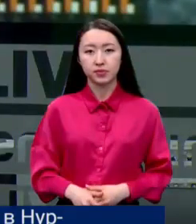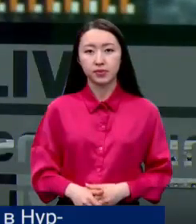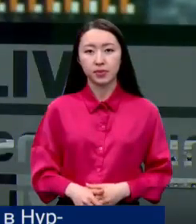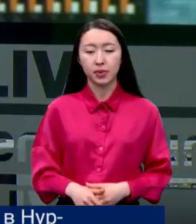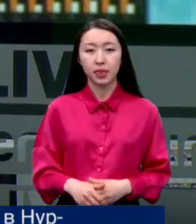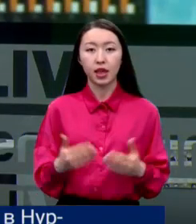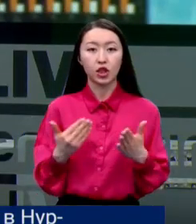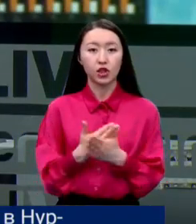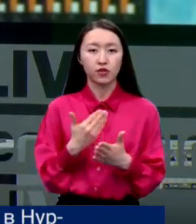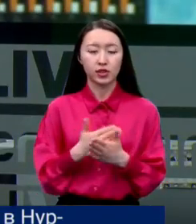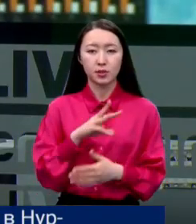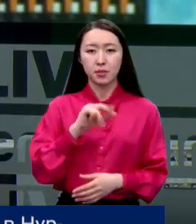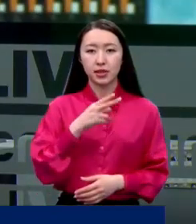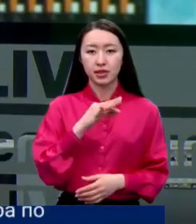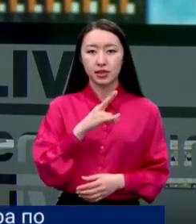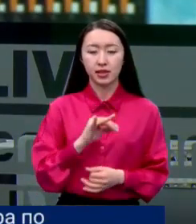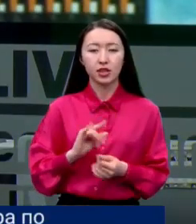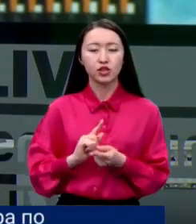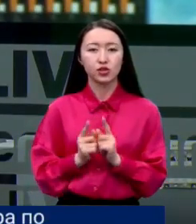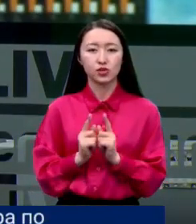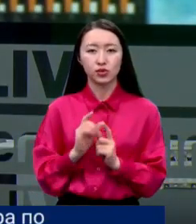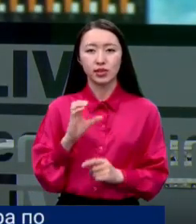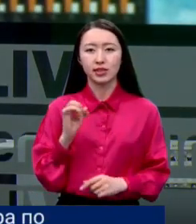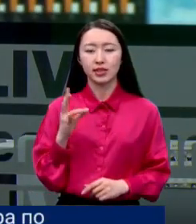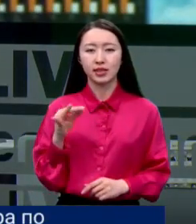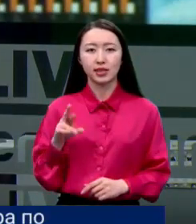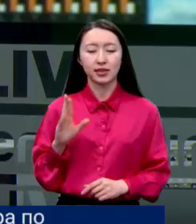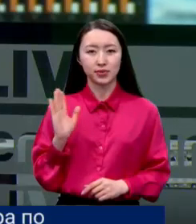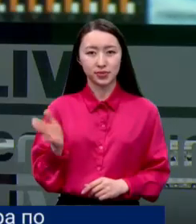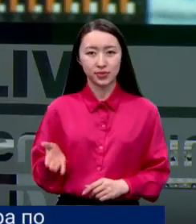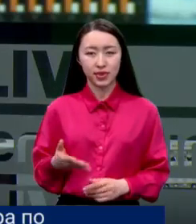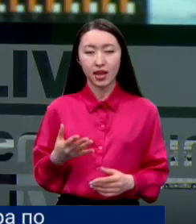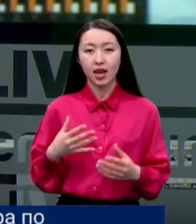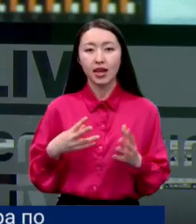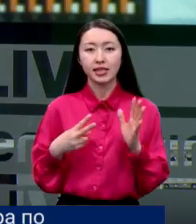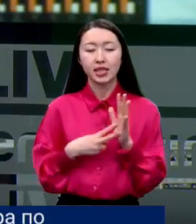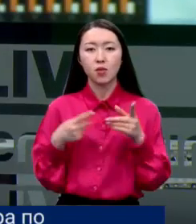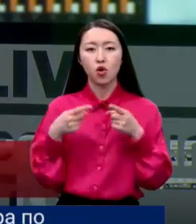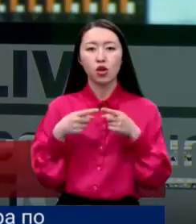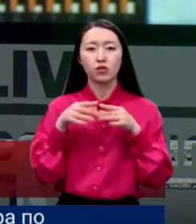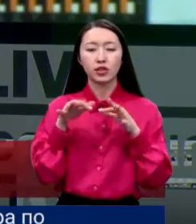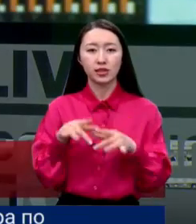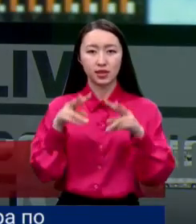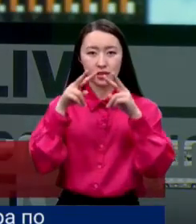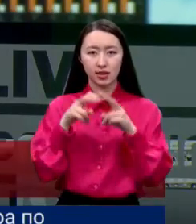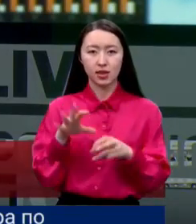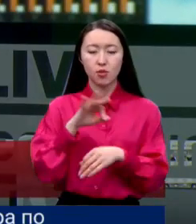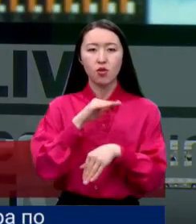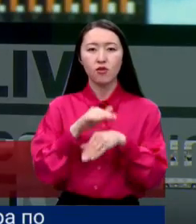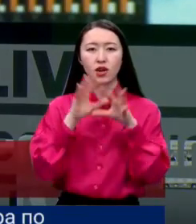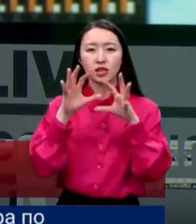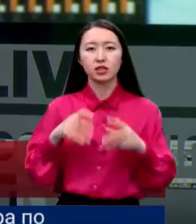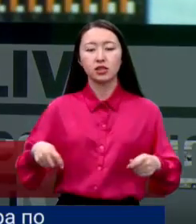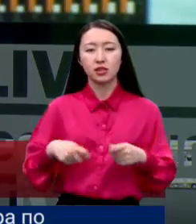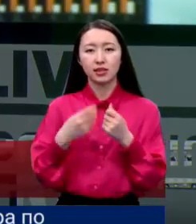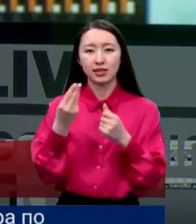Нулдина в студии новостей «Atom Weekend Business». Сурдоперевод представляет Сания Ахмеджанова. 7 уголовных дел расследуются по фактам незаконного вывода денег